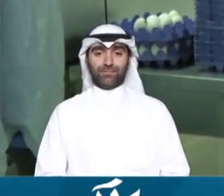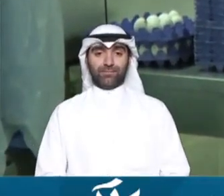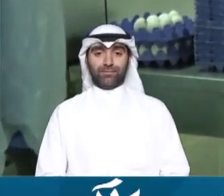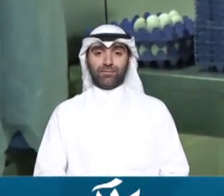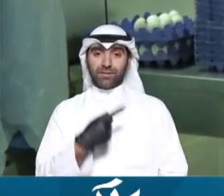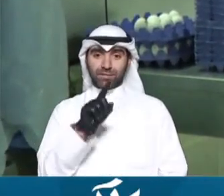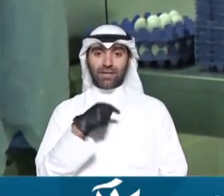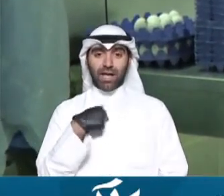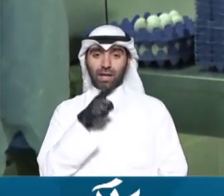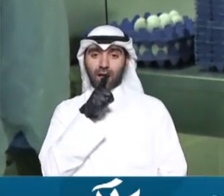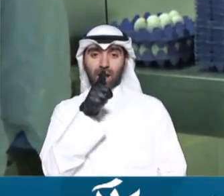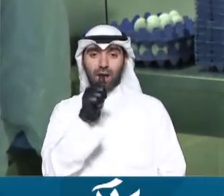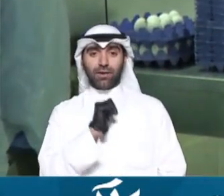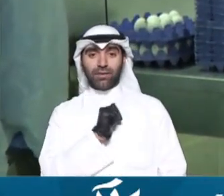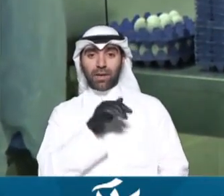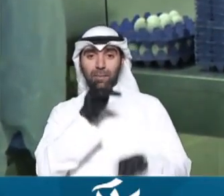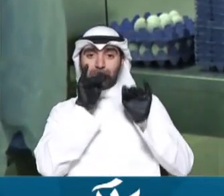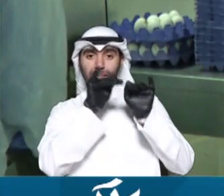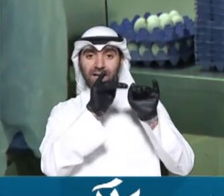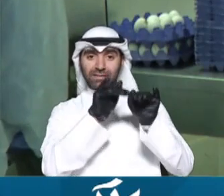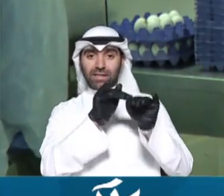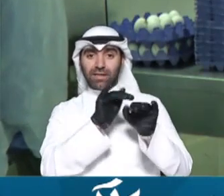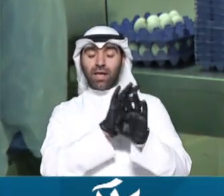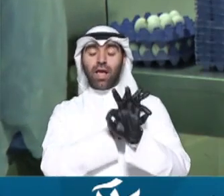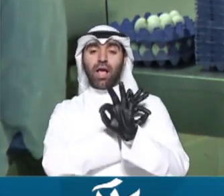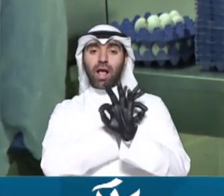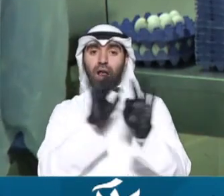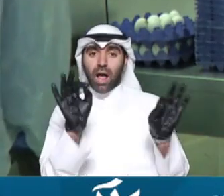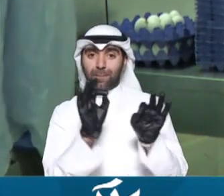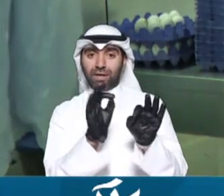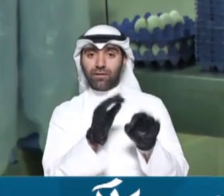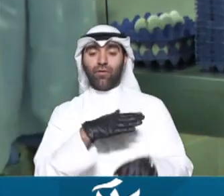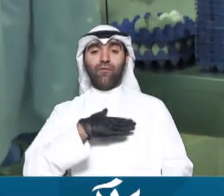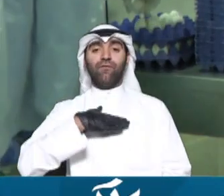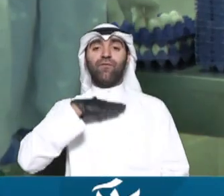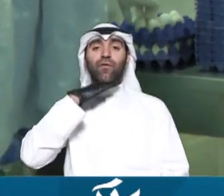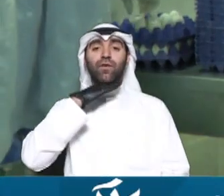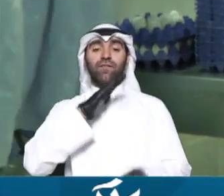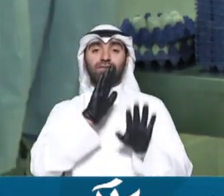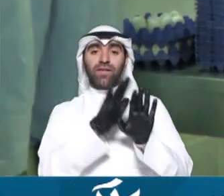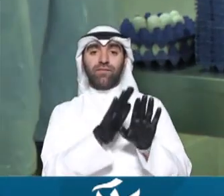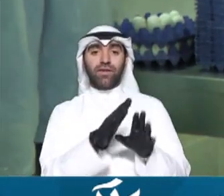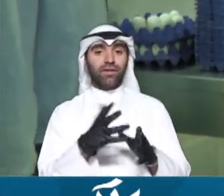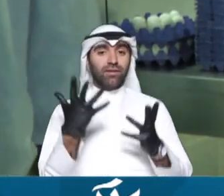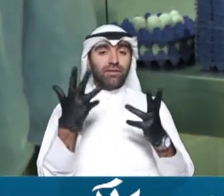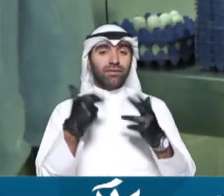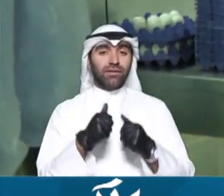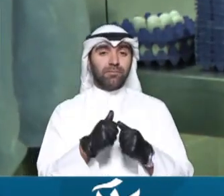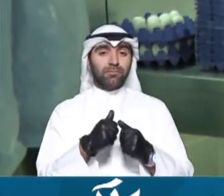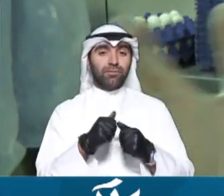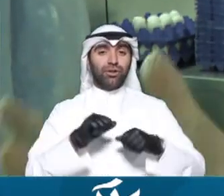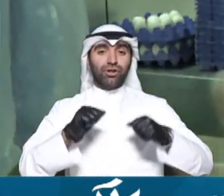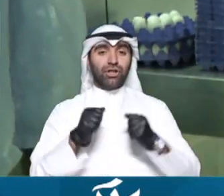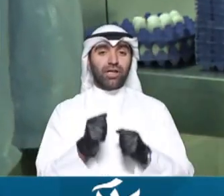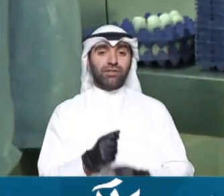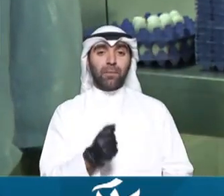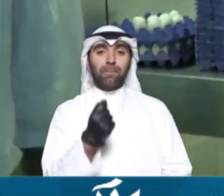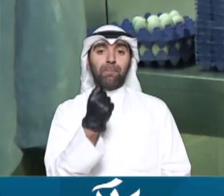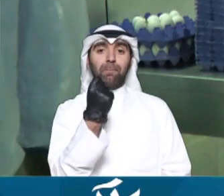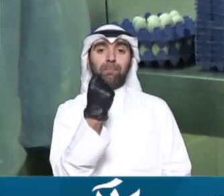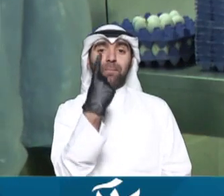عن 100,000 تقريبا ما بين المنتج المجمد والمنتج الحي اللي يروح